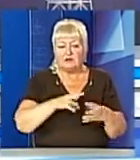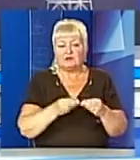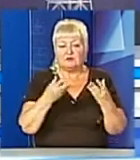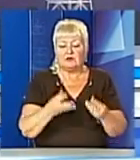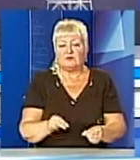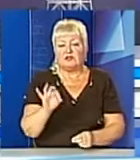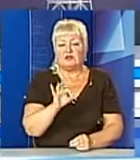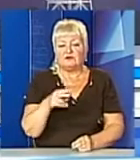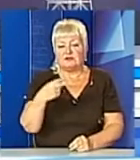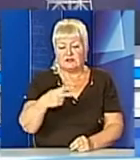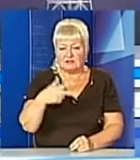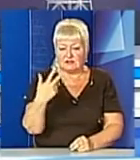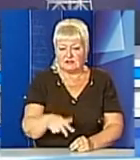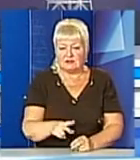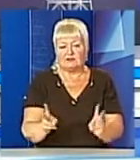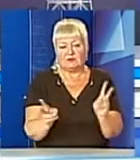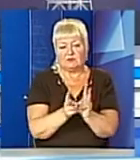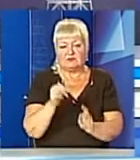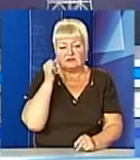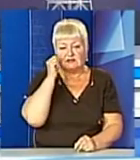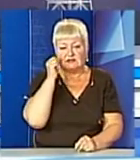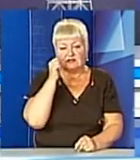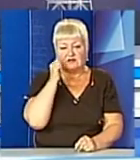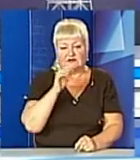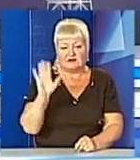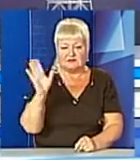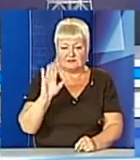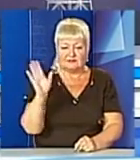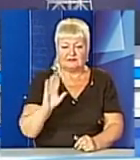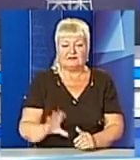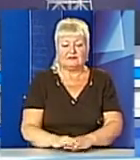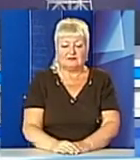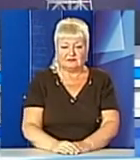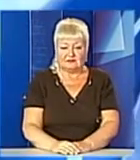день традиційно о 20:30. Тоді зустрінемося. Усіх вам гараздів.